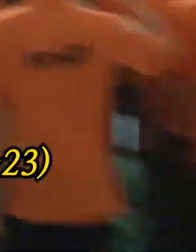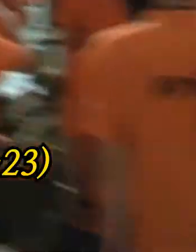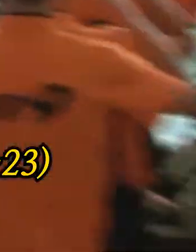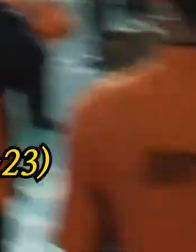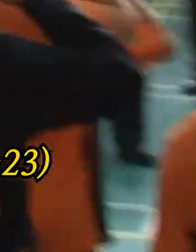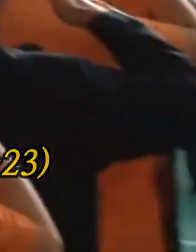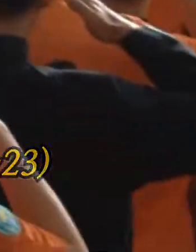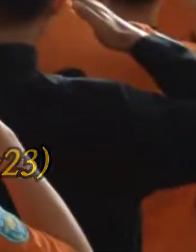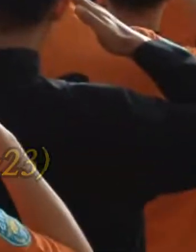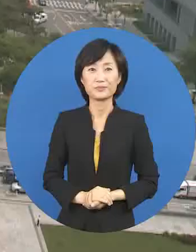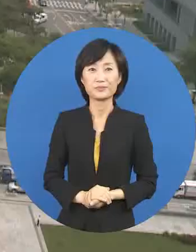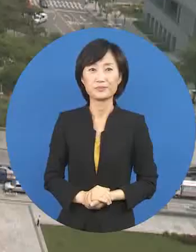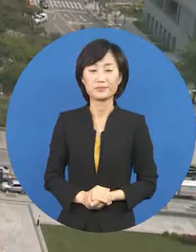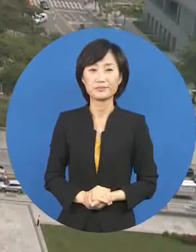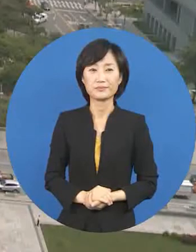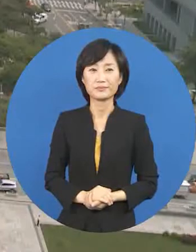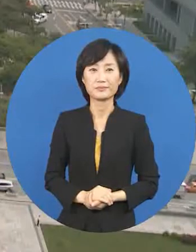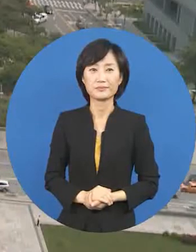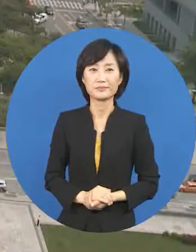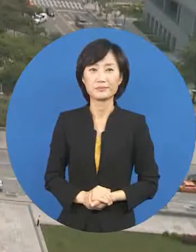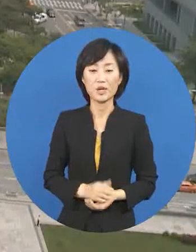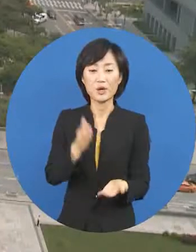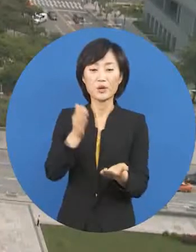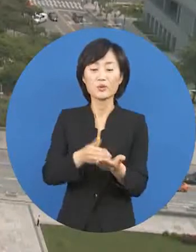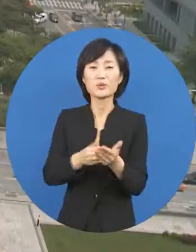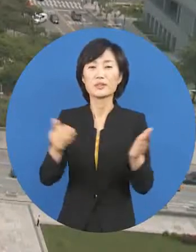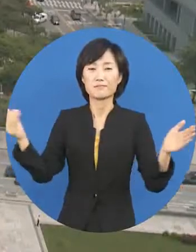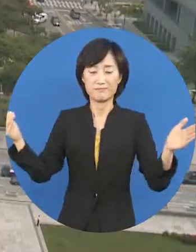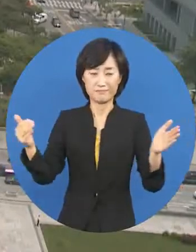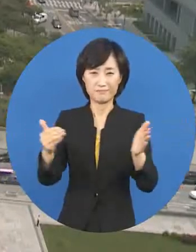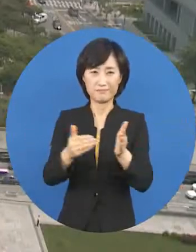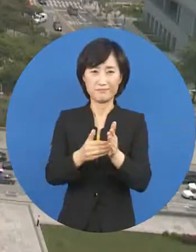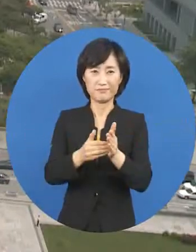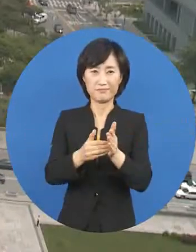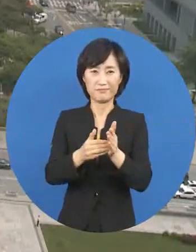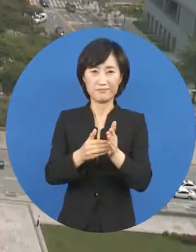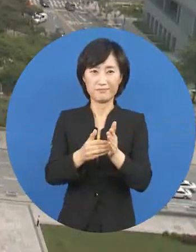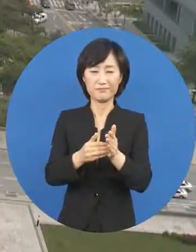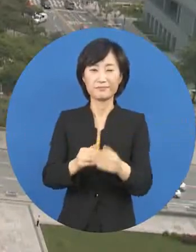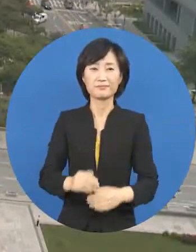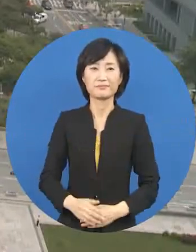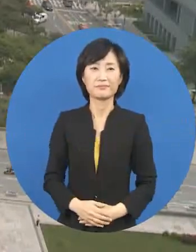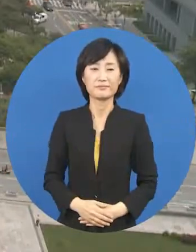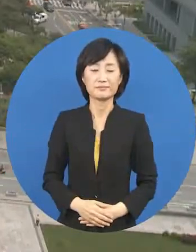경쟁률을 보이고 있습니다. 이상 한 주간의 네마뉴스 여기서 마치겠습니다.